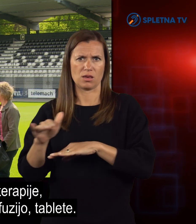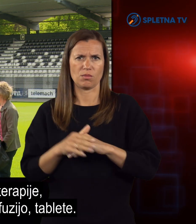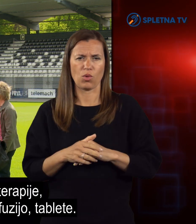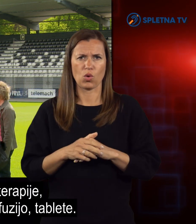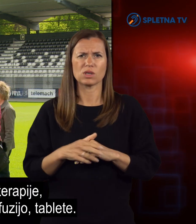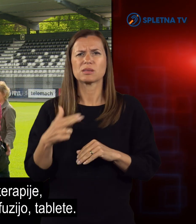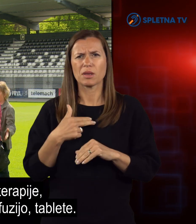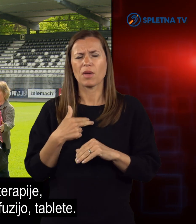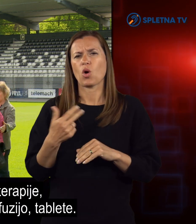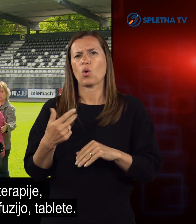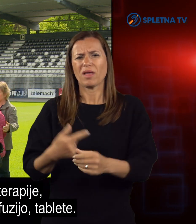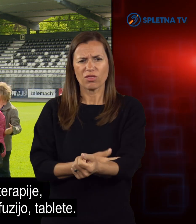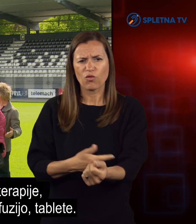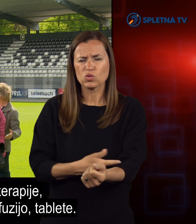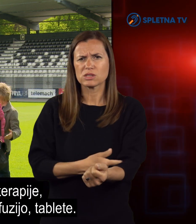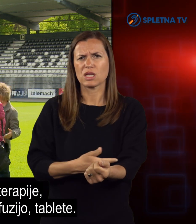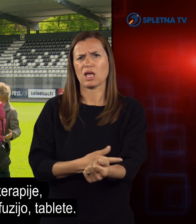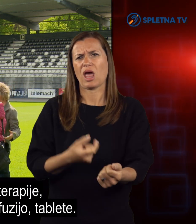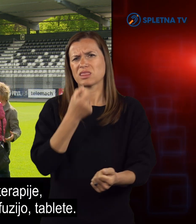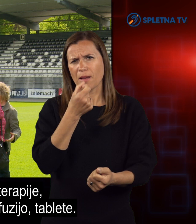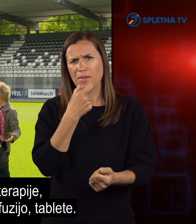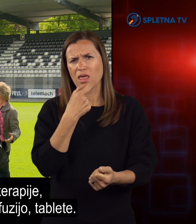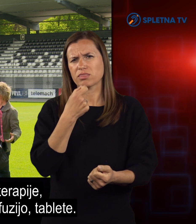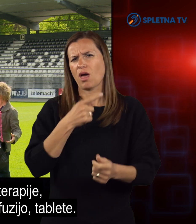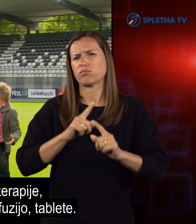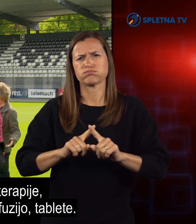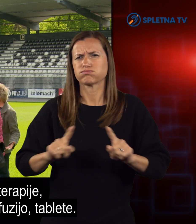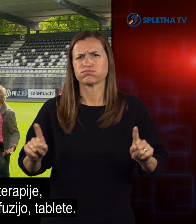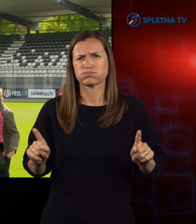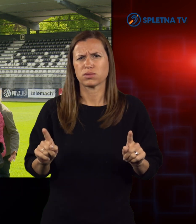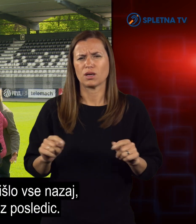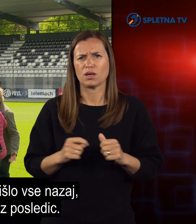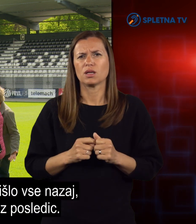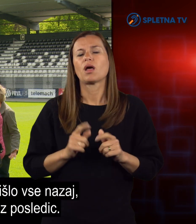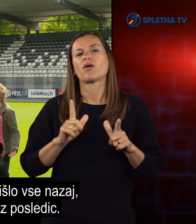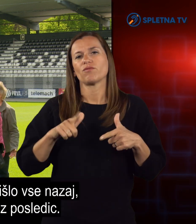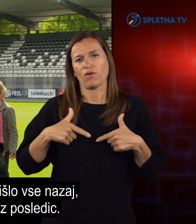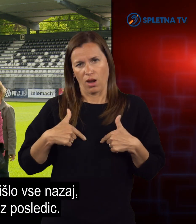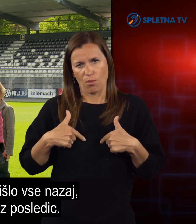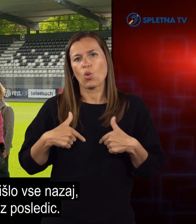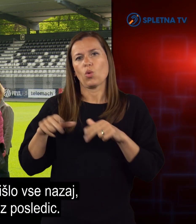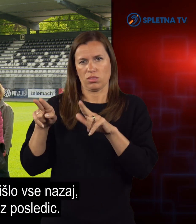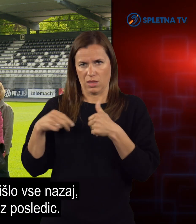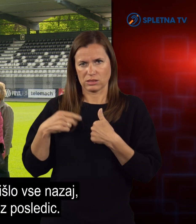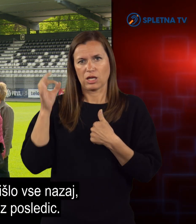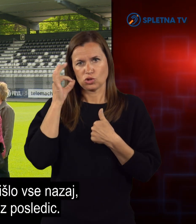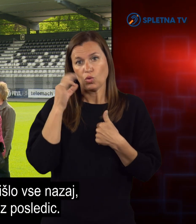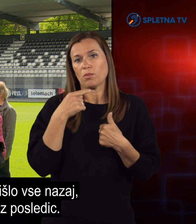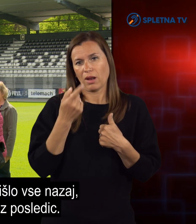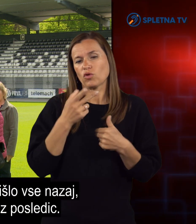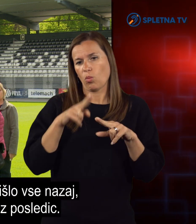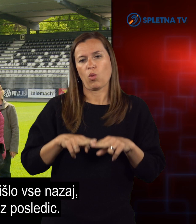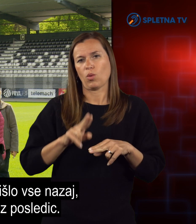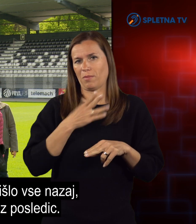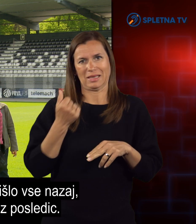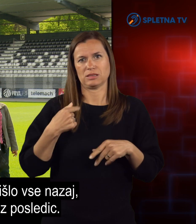in sem imel terapije, infuzije, tablete, vse sem imel. In hvala Bogu je prišlo vse nazaj in